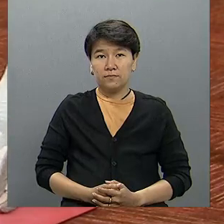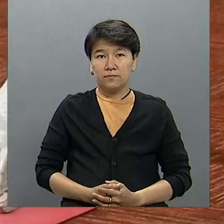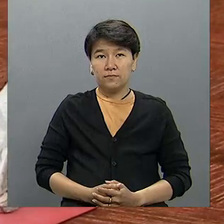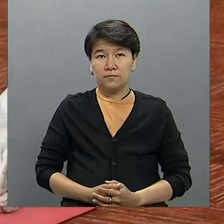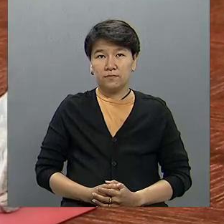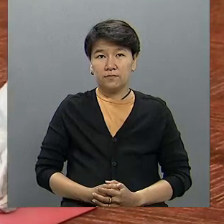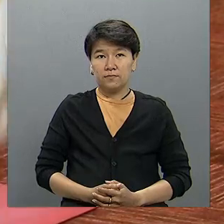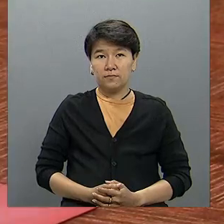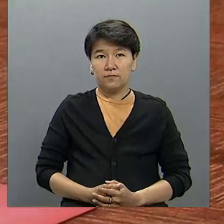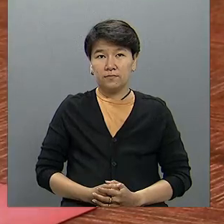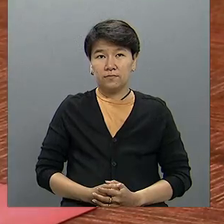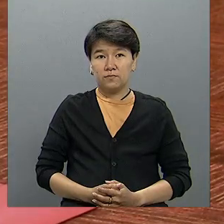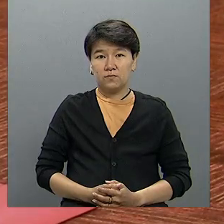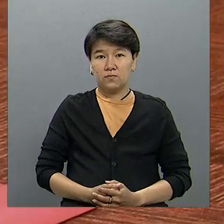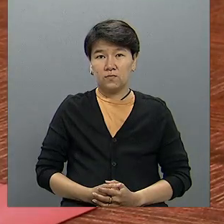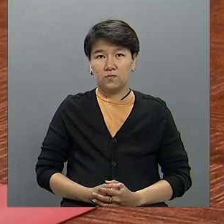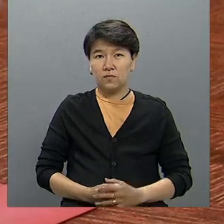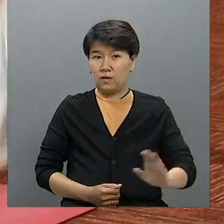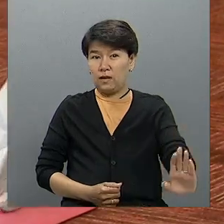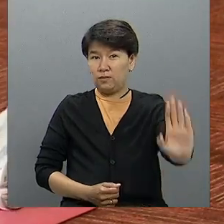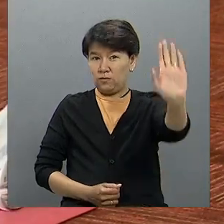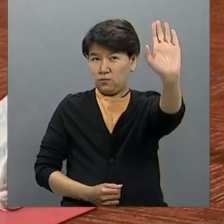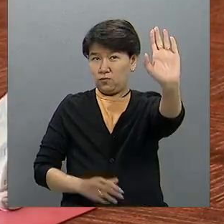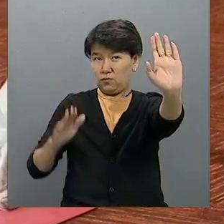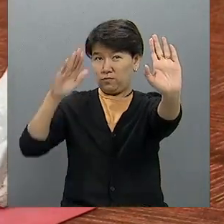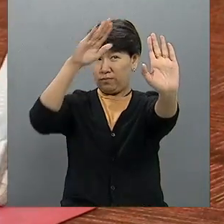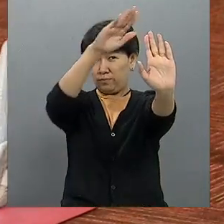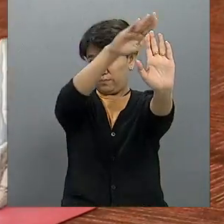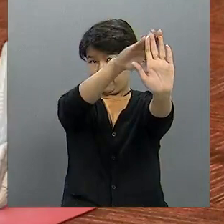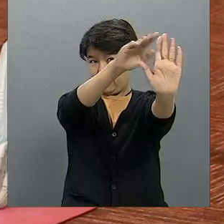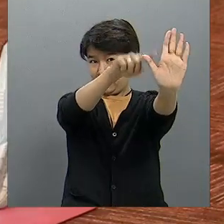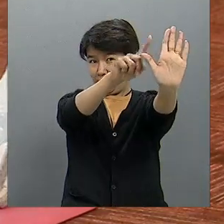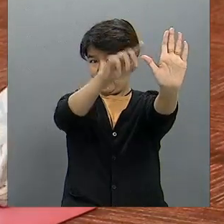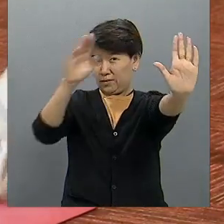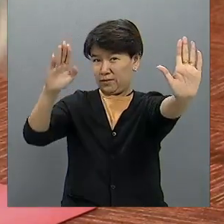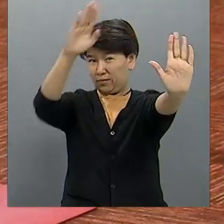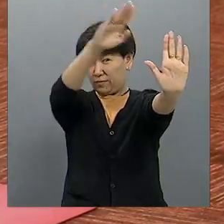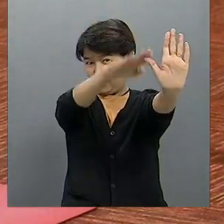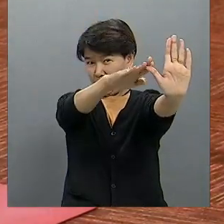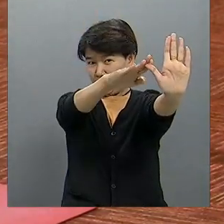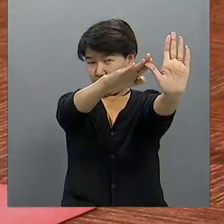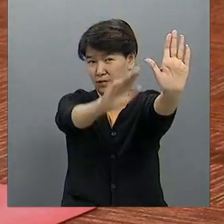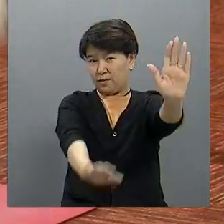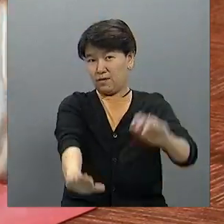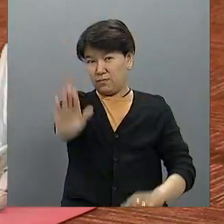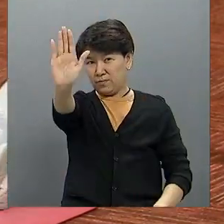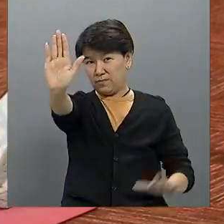มือแตะที่หัวแม่เท้าได้ยิ่งดีเลยนะคะเกรงหน้าท้องเอาไว้